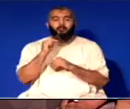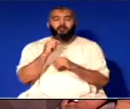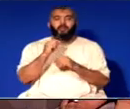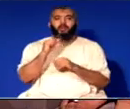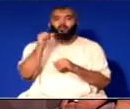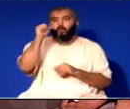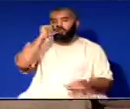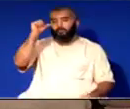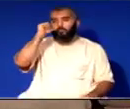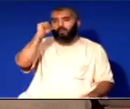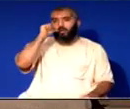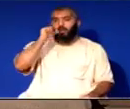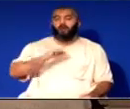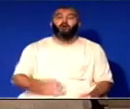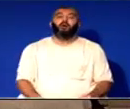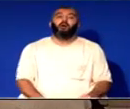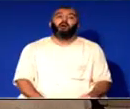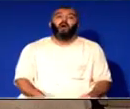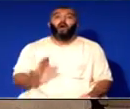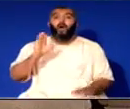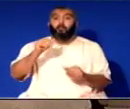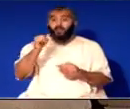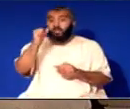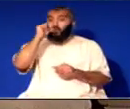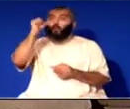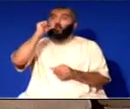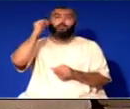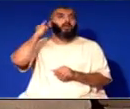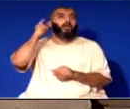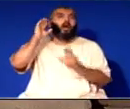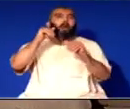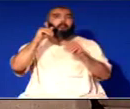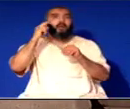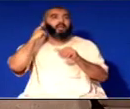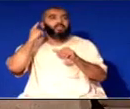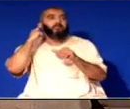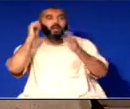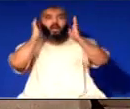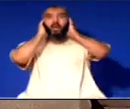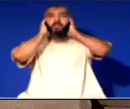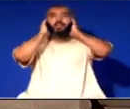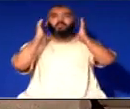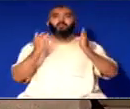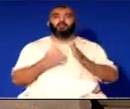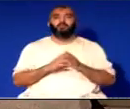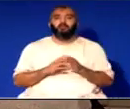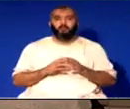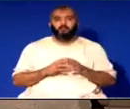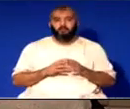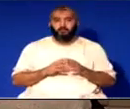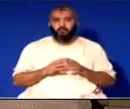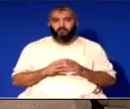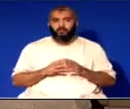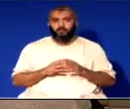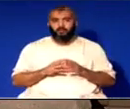لا شربت، بعدها أذن الأذان، تنبهت باللي الأذان اسمها فطرت